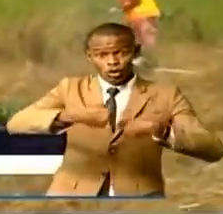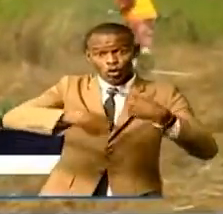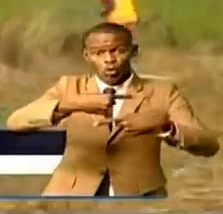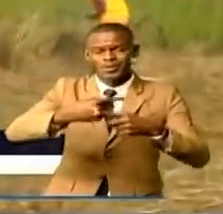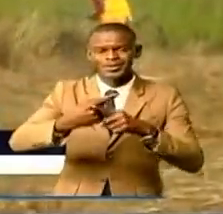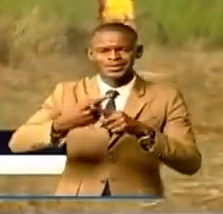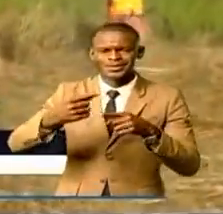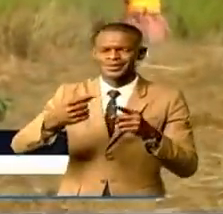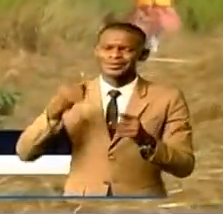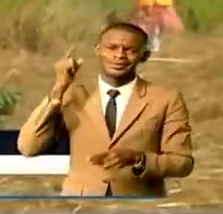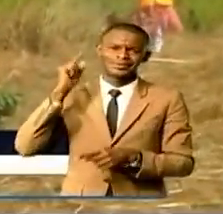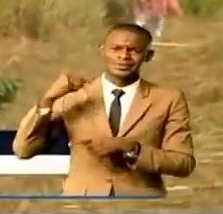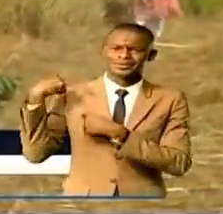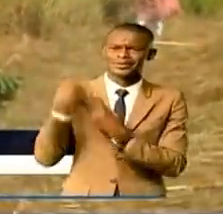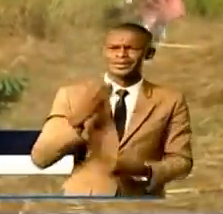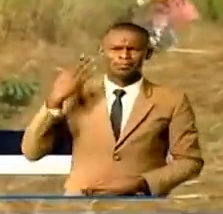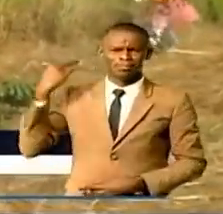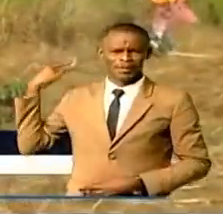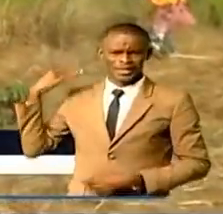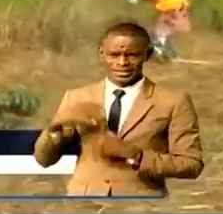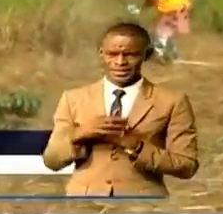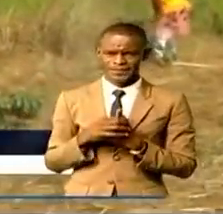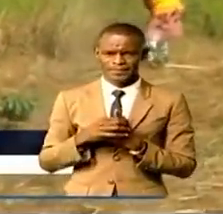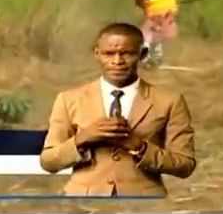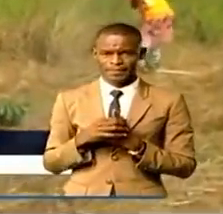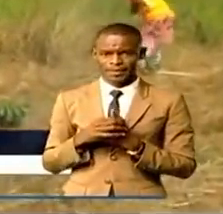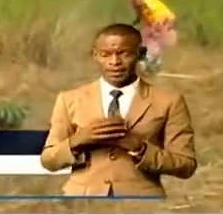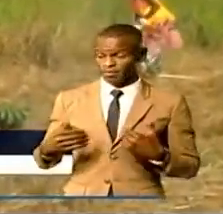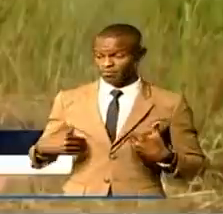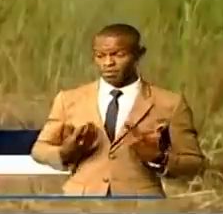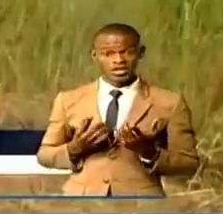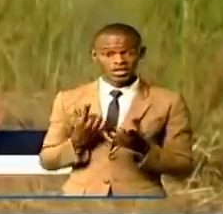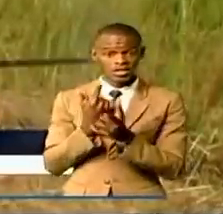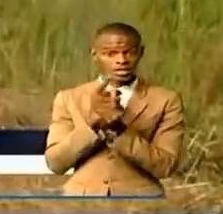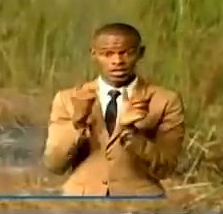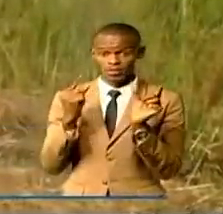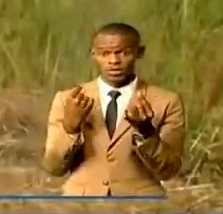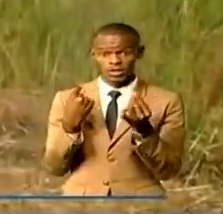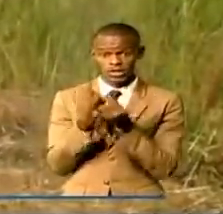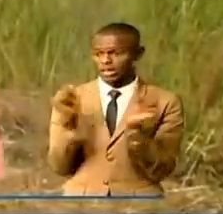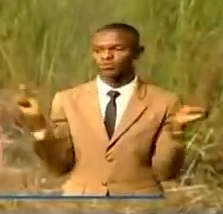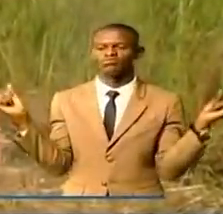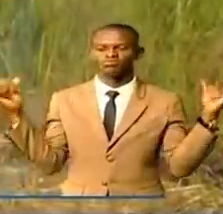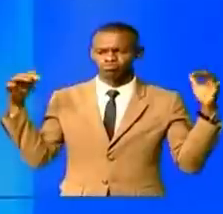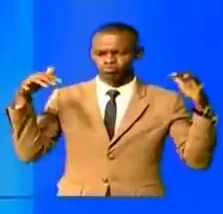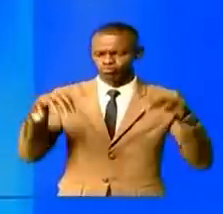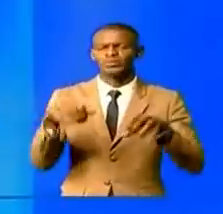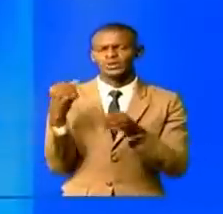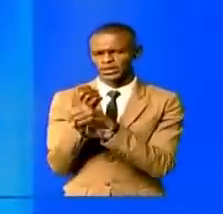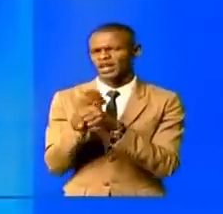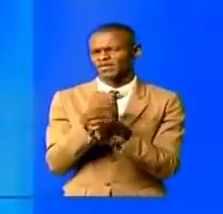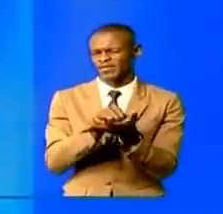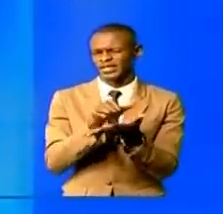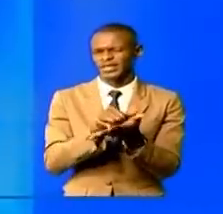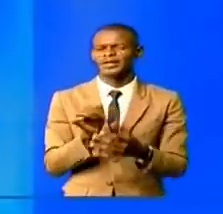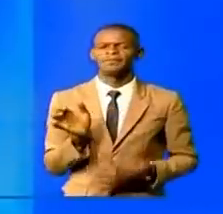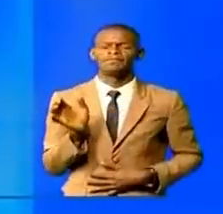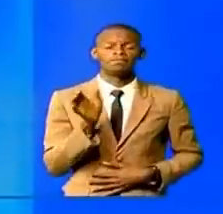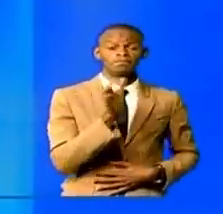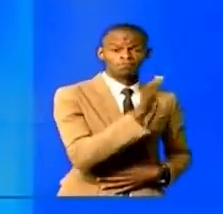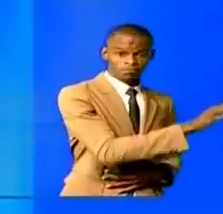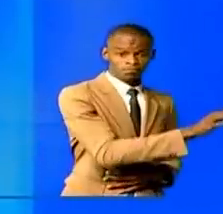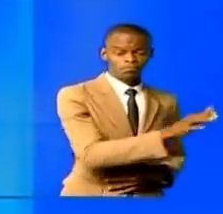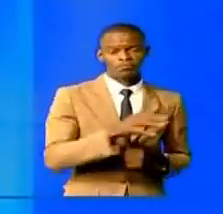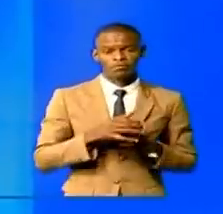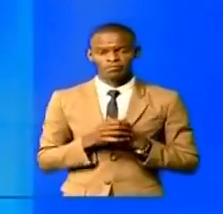exécutés par les jeunes de cette même commune réunis au sein d'une organisation non gouvernementale. Les agents et cadres